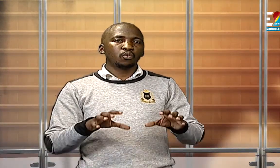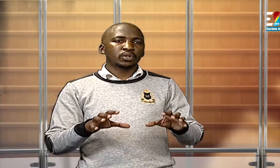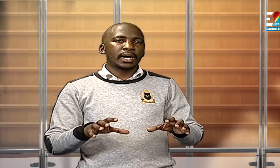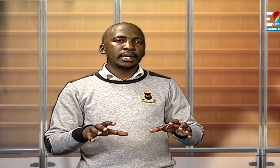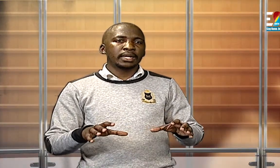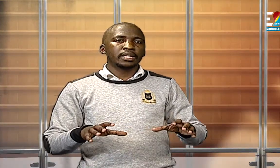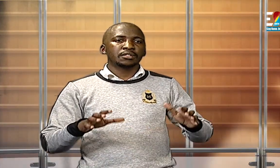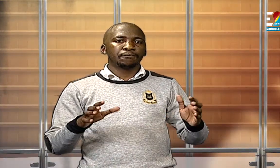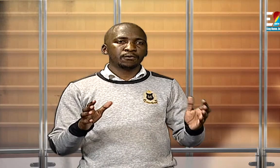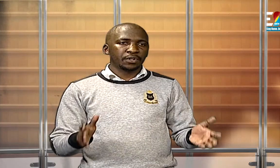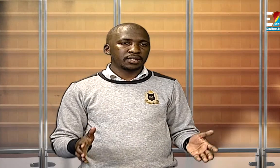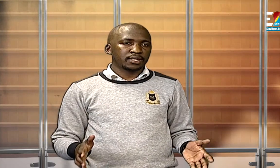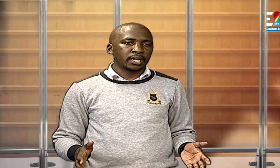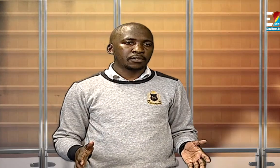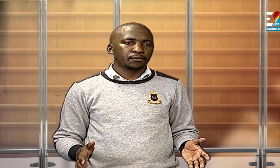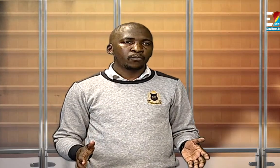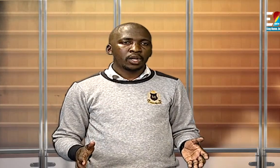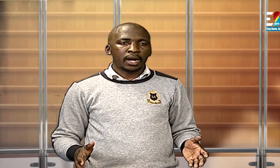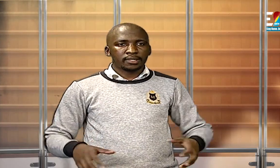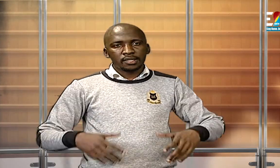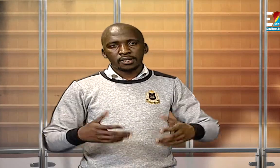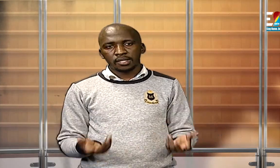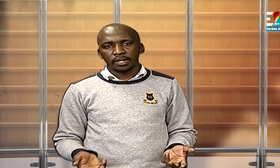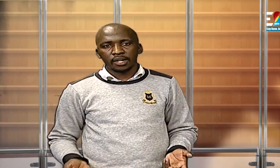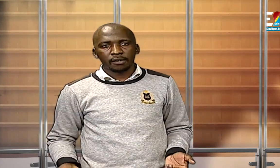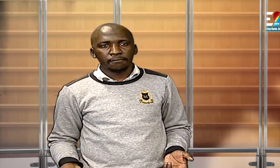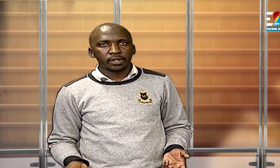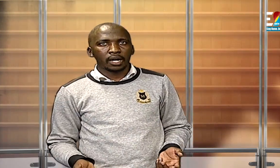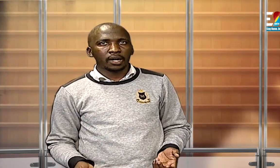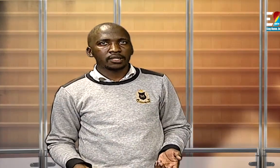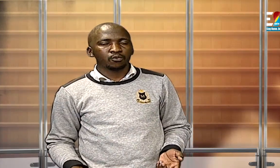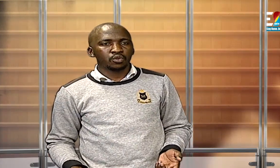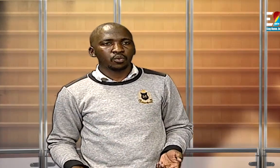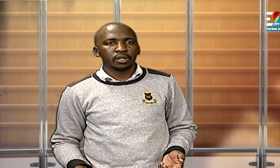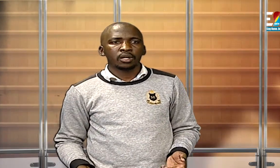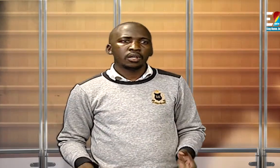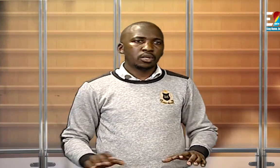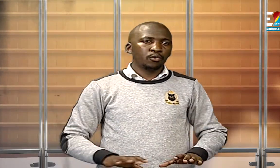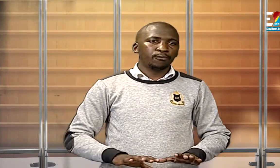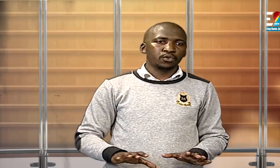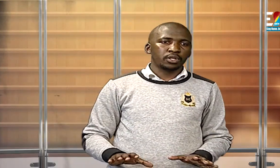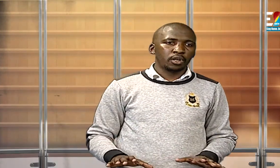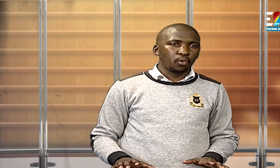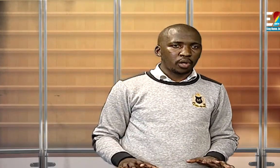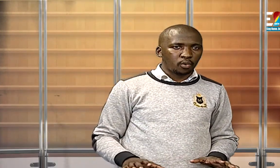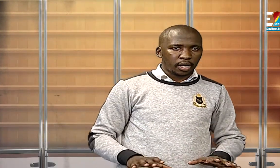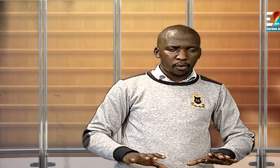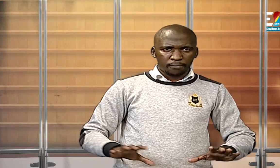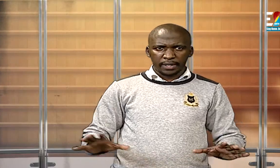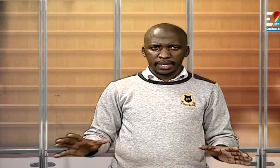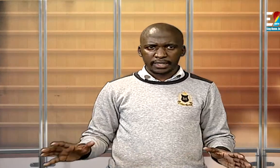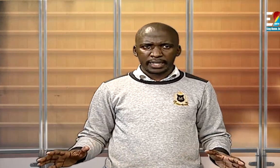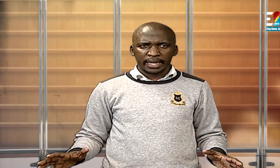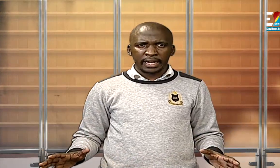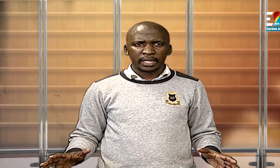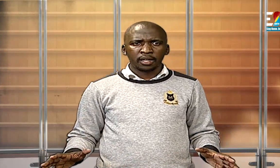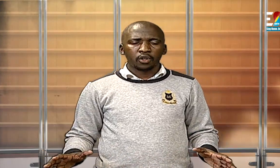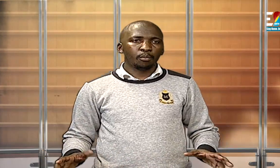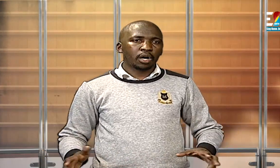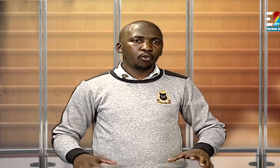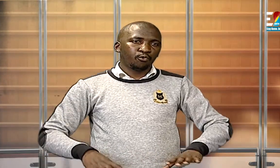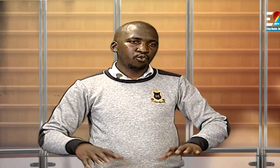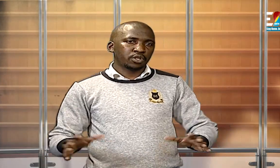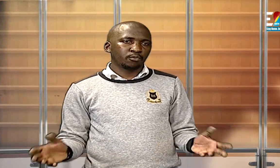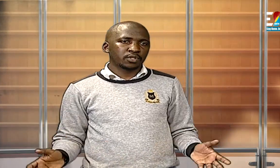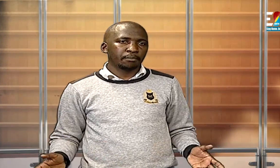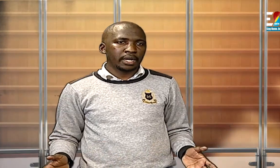size siwuqale esifundweni sethu. Angathi nje thishela nake fika akhanze ukuthi wena sewulifunzile ilungelo lakhe wafika egcineni